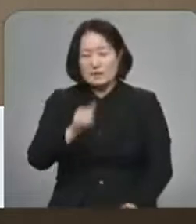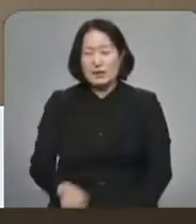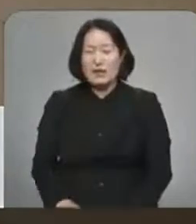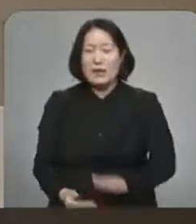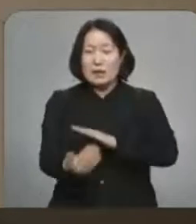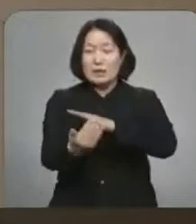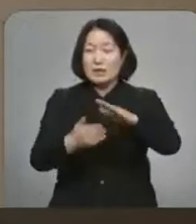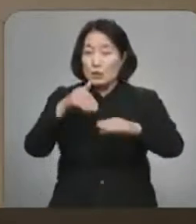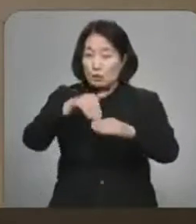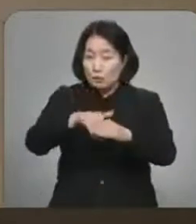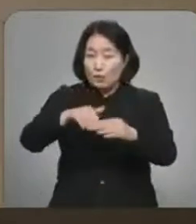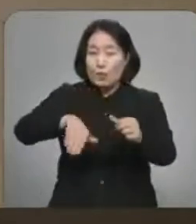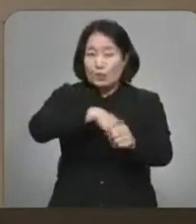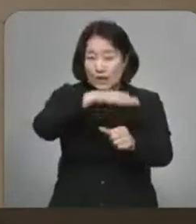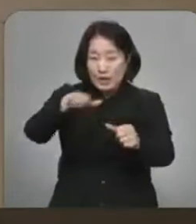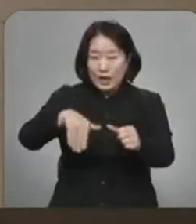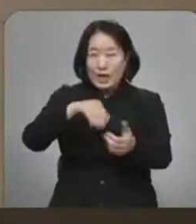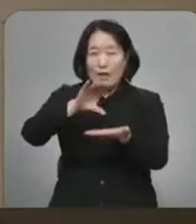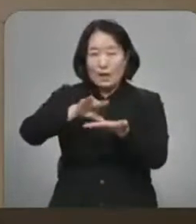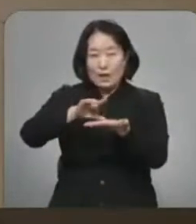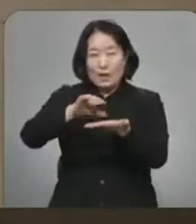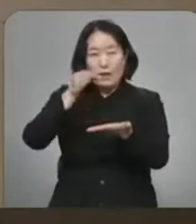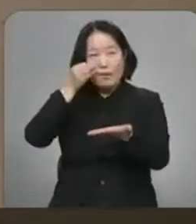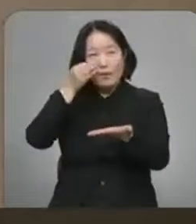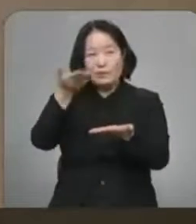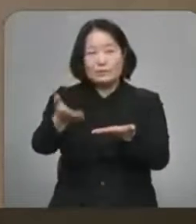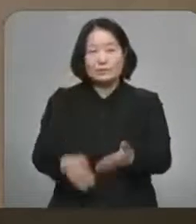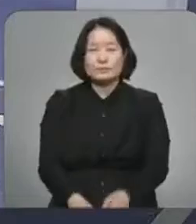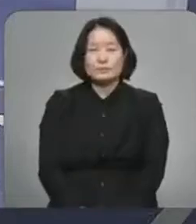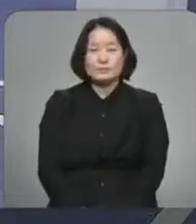진행되는지 박상용 기자가 알려드립니다